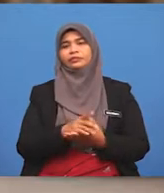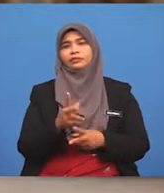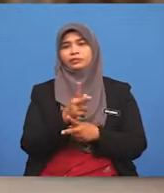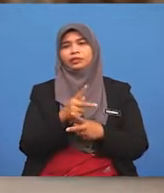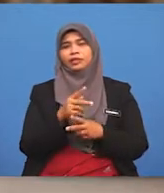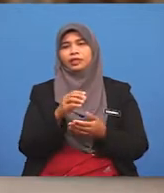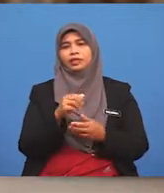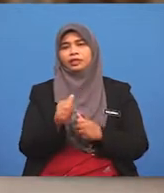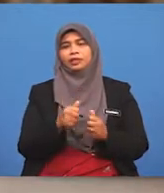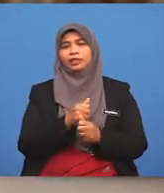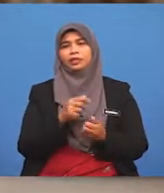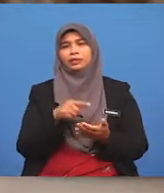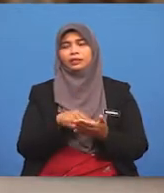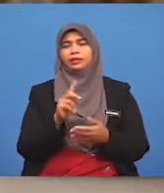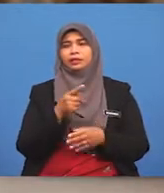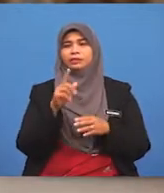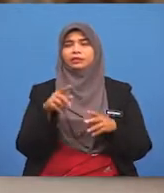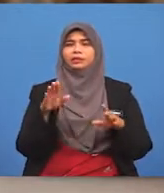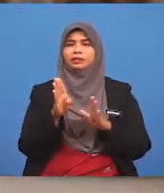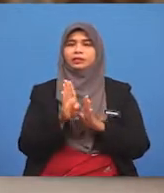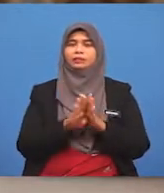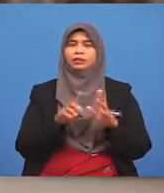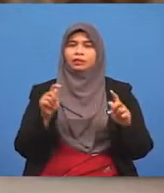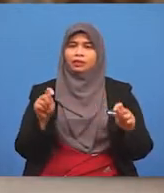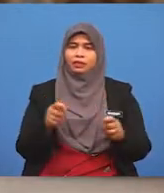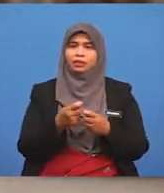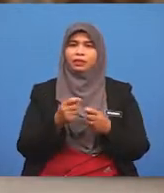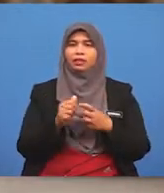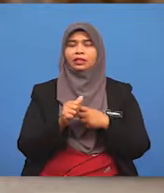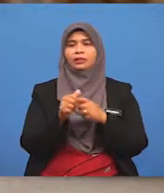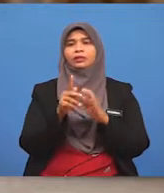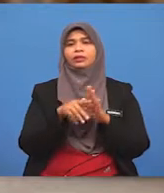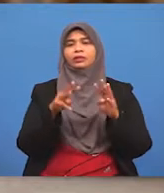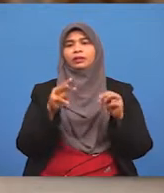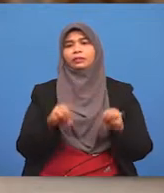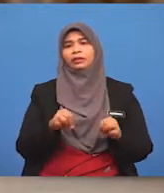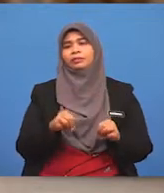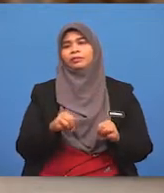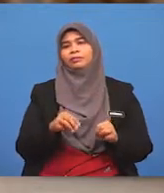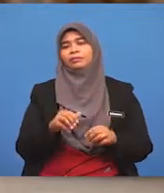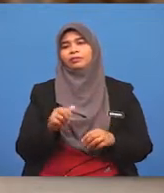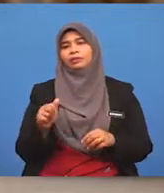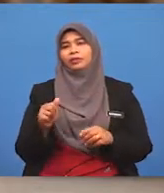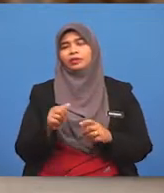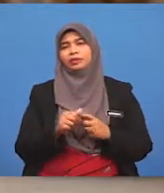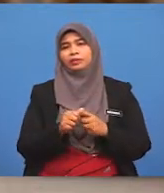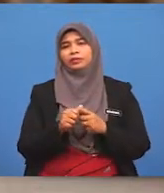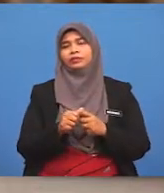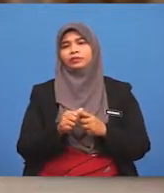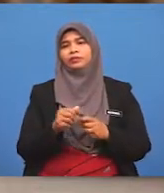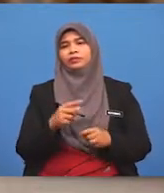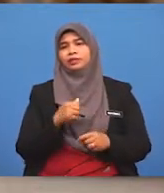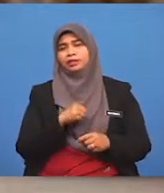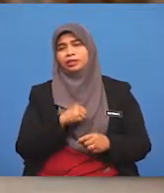ini. Kita hendaklah bertindak mengikut kemampuan dan posisi kita sama ada